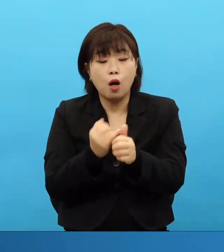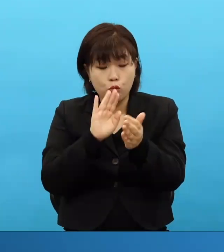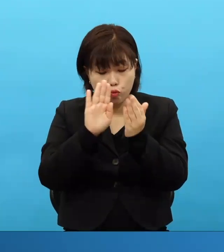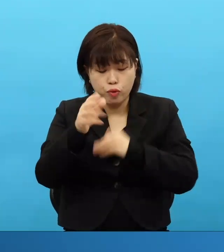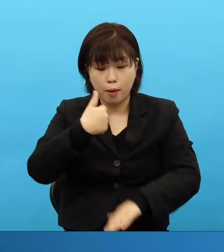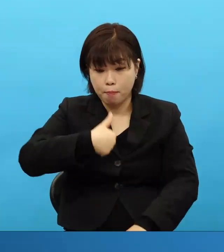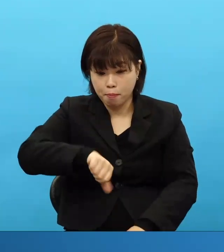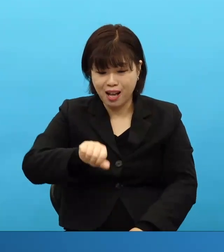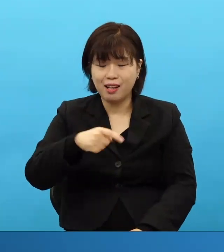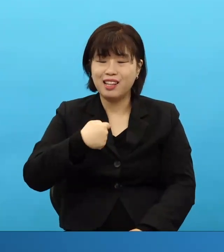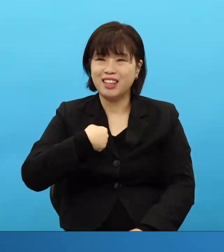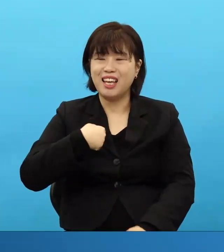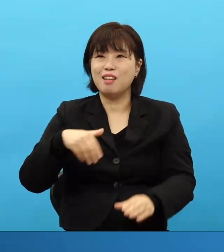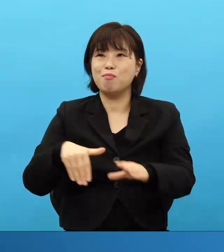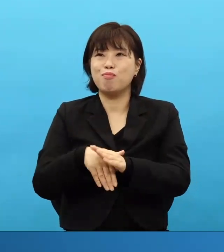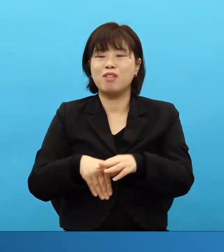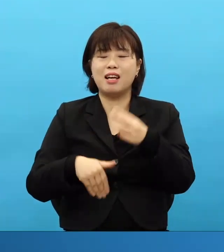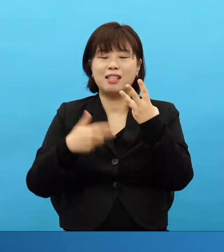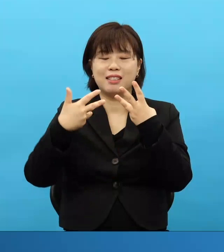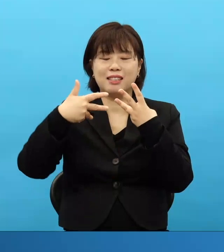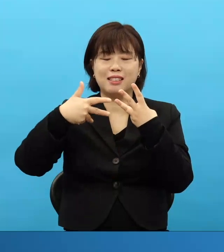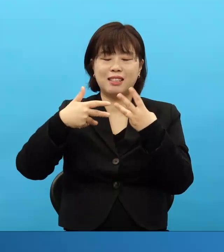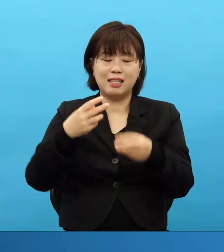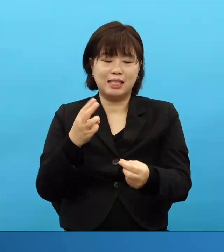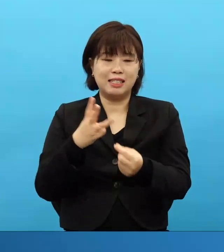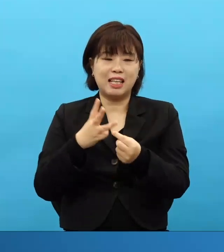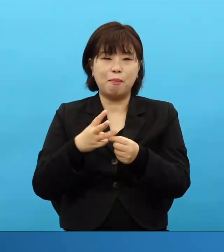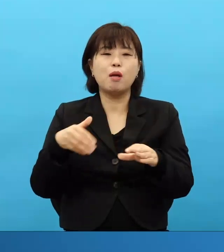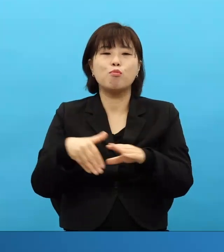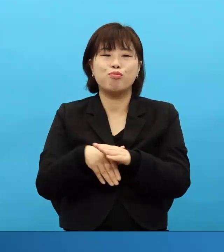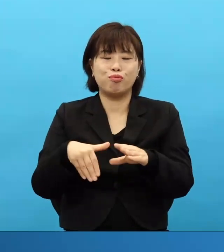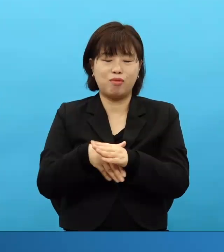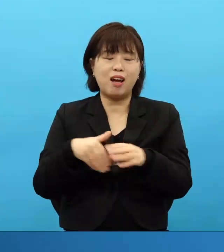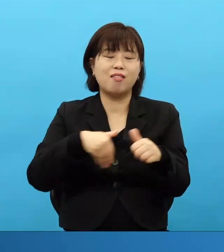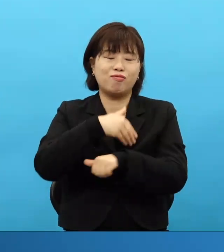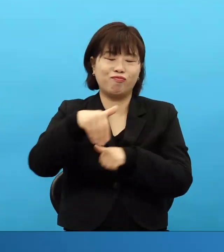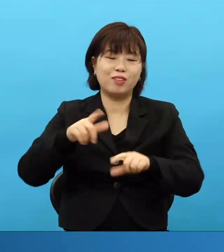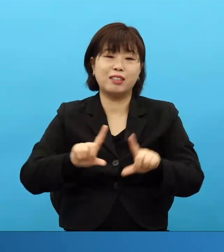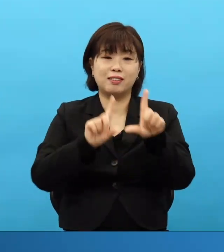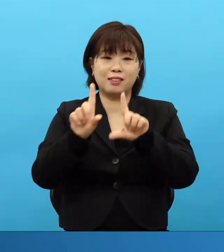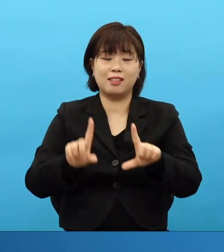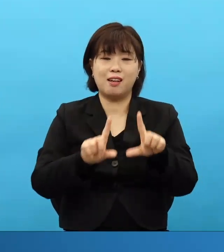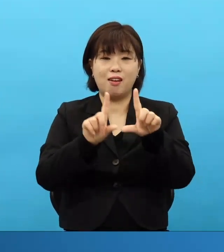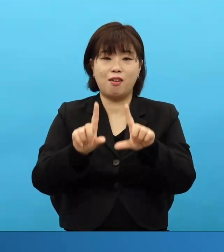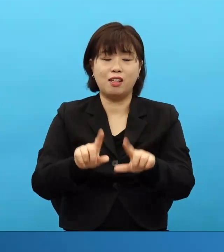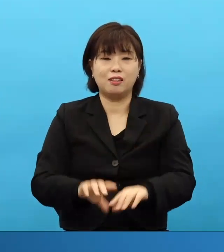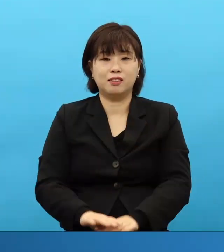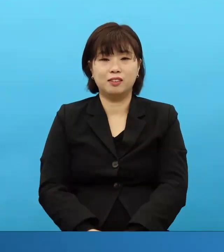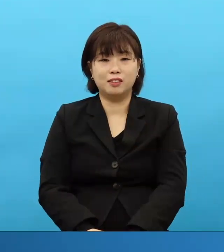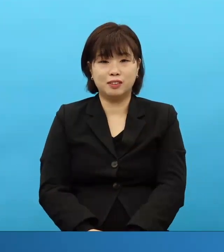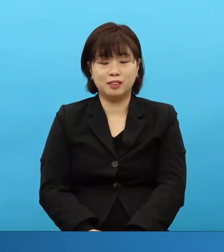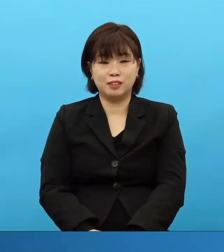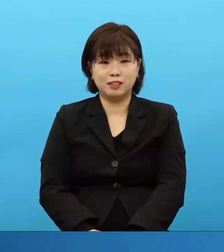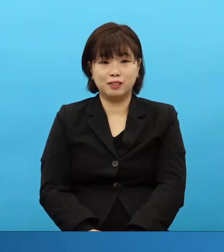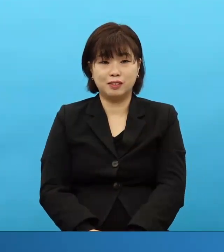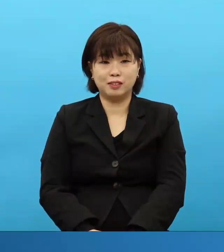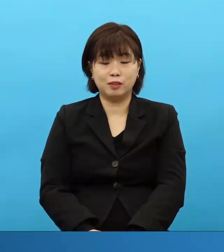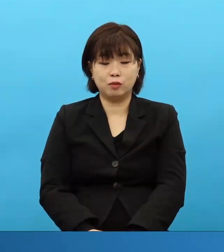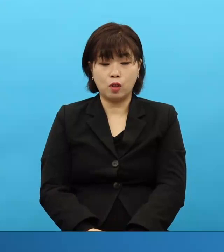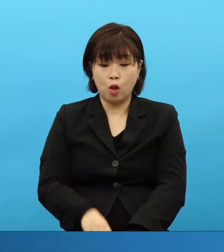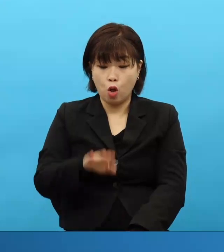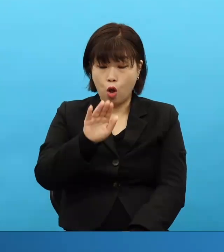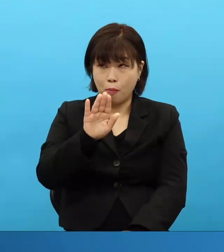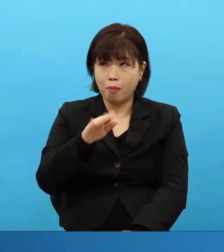선택해요. In one sense, intentionally, you need to choose this. TCK로 태어난 사람들은요 어떤 면에 축복입니다. 고생했지만 여러분 굉장히 유리합니다. Those who are born